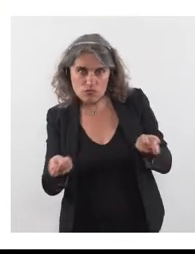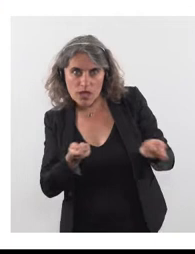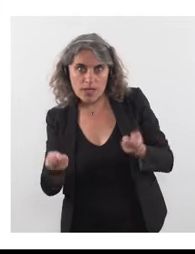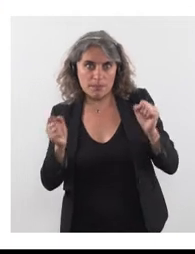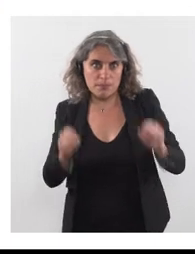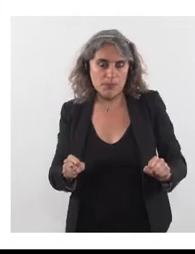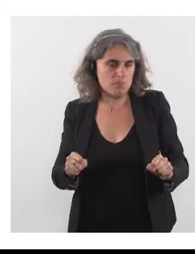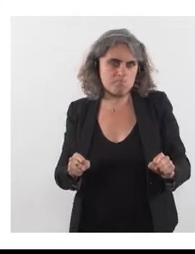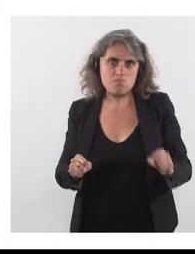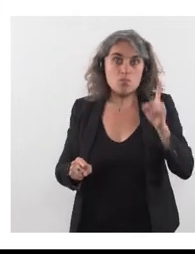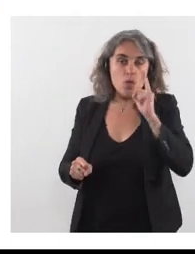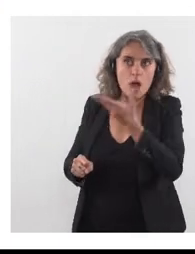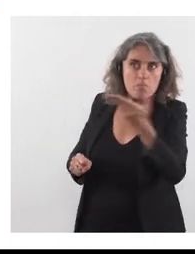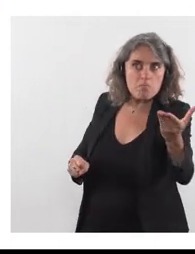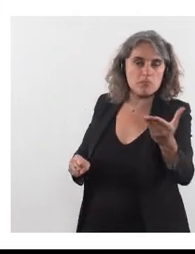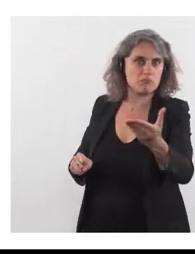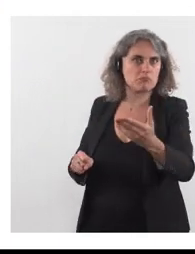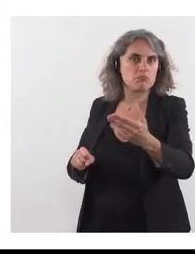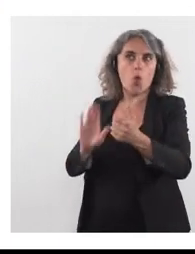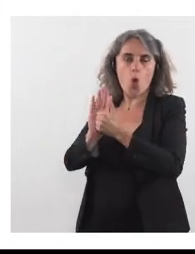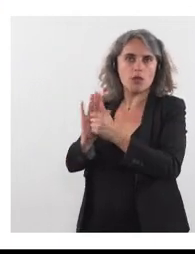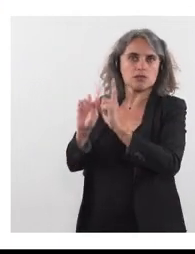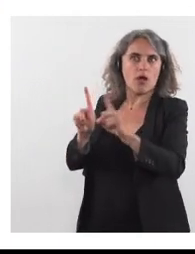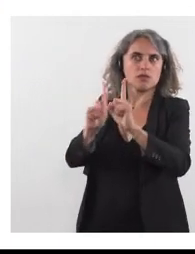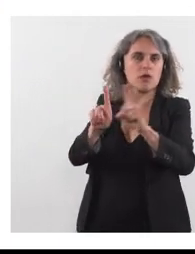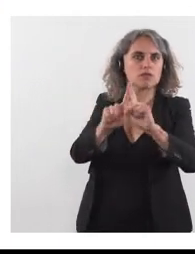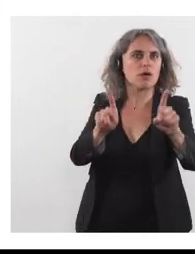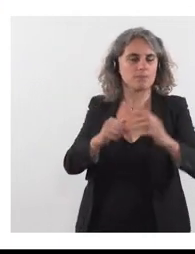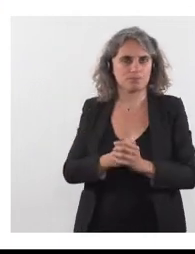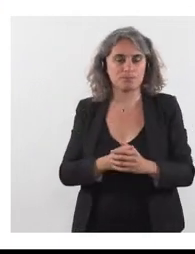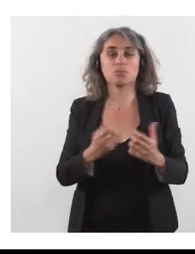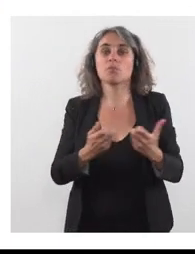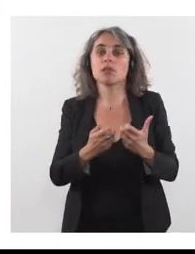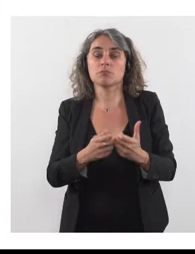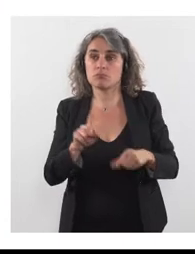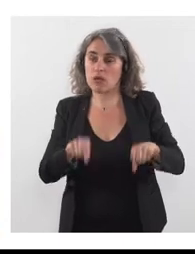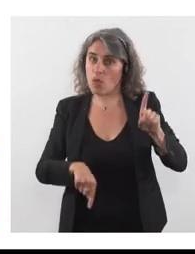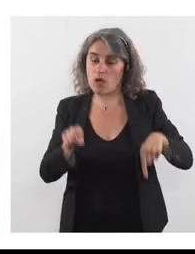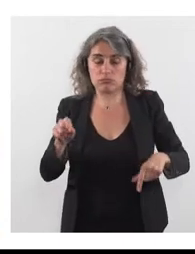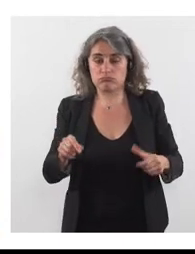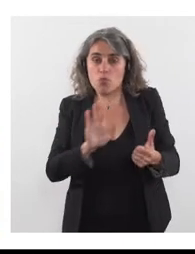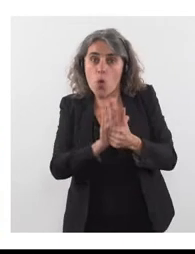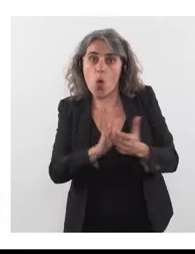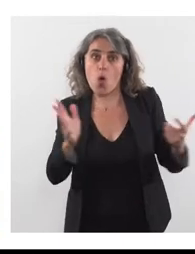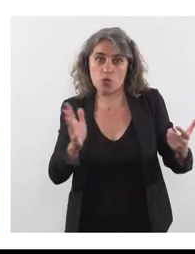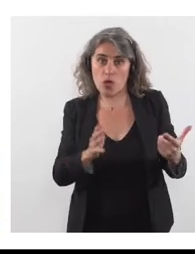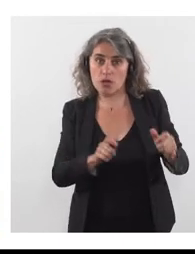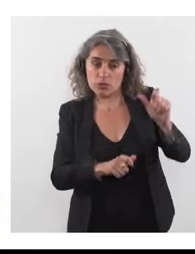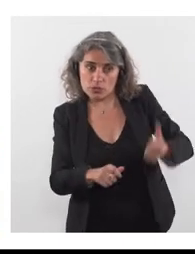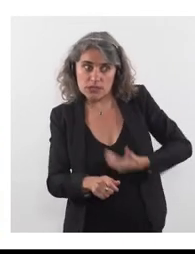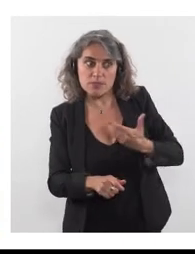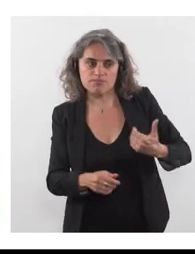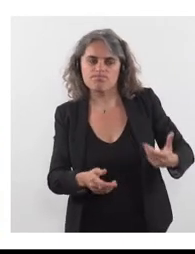mandats sont différents. Donc il peut s'agir tout simplement, entre guillemets, de représenter la victime en justice,